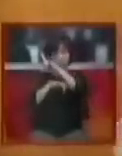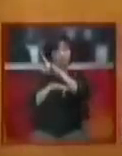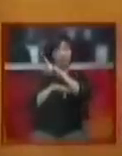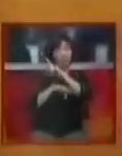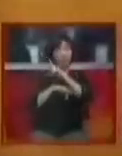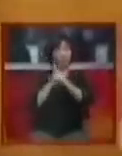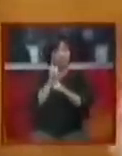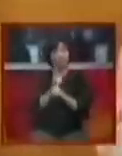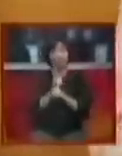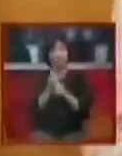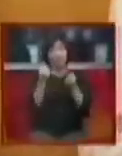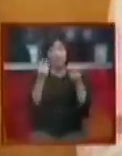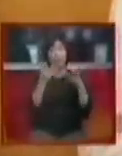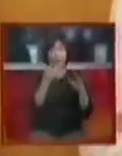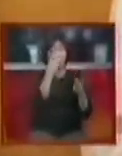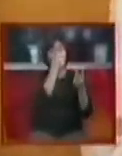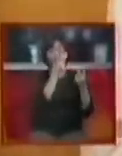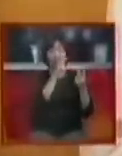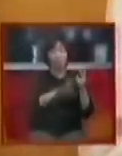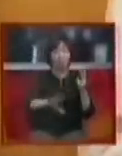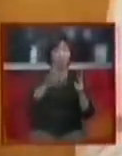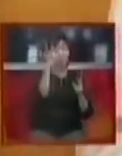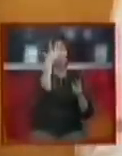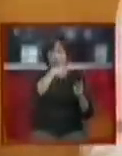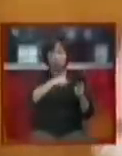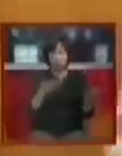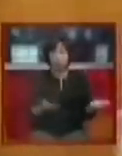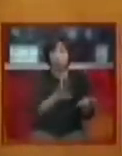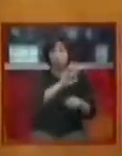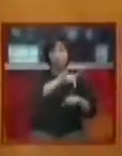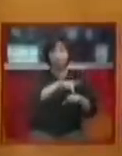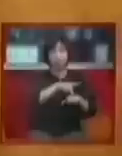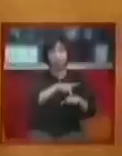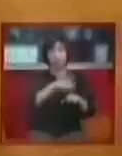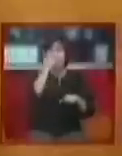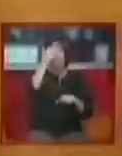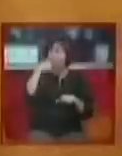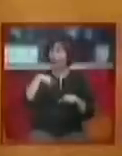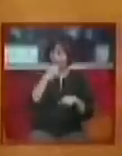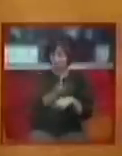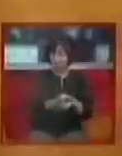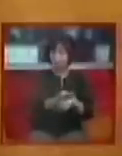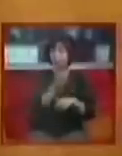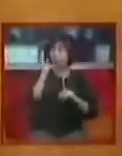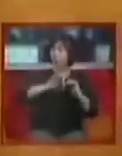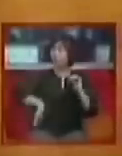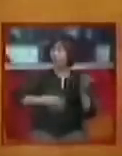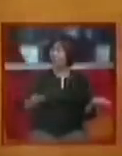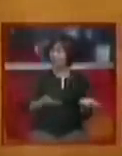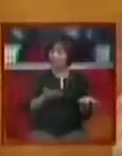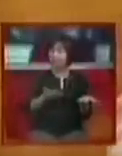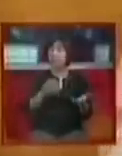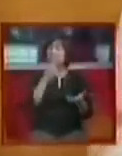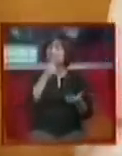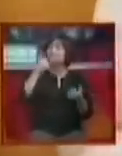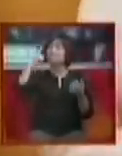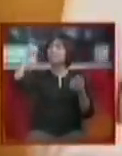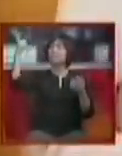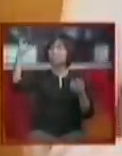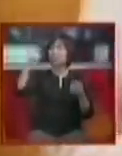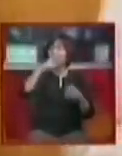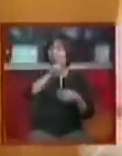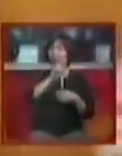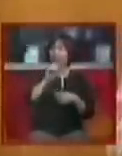dinami-dami ng magagandang tanawin sa ating bansa, hindi naman siguro suntok sa buwan kung mangarap tayong pagdating ng